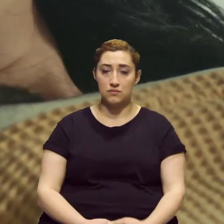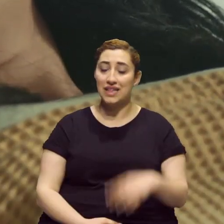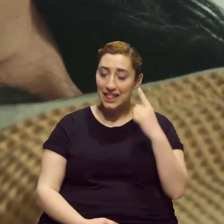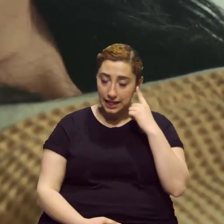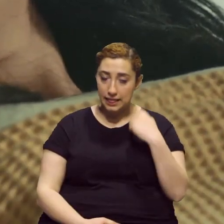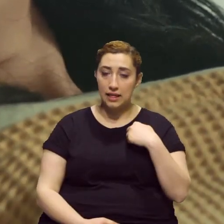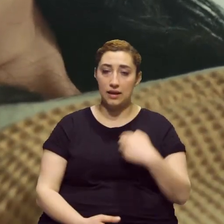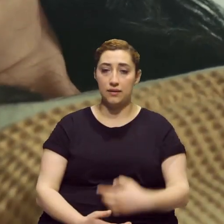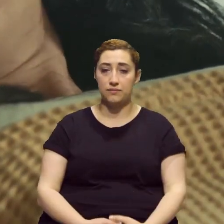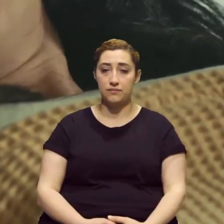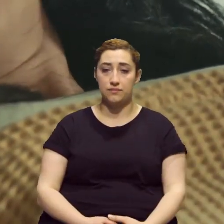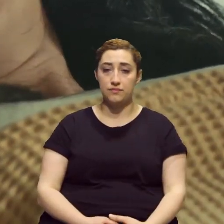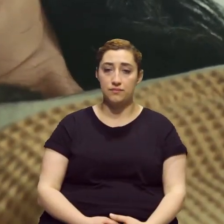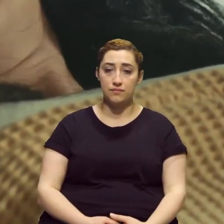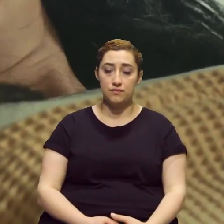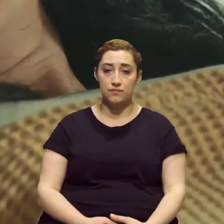Dinle.